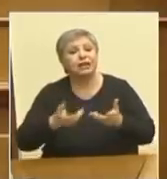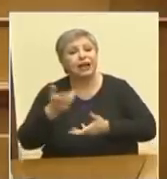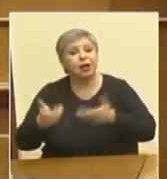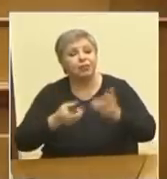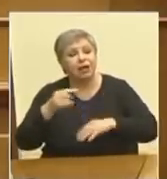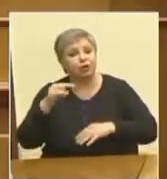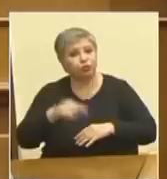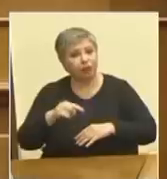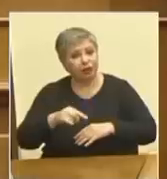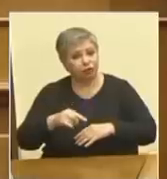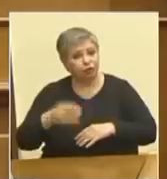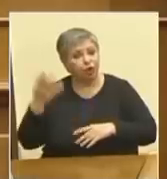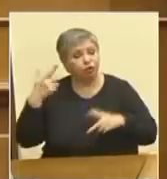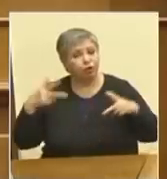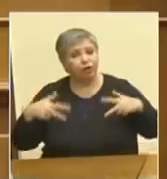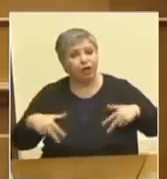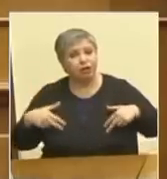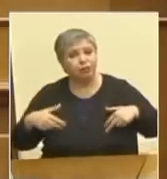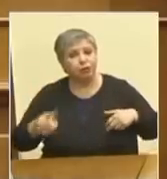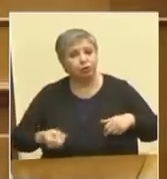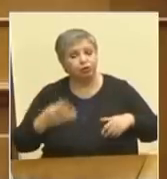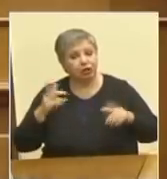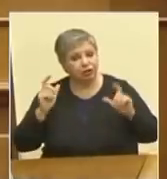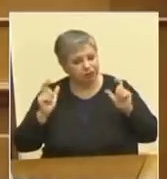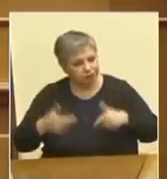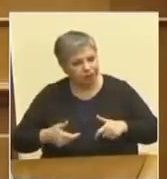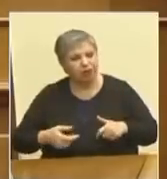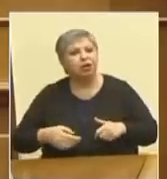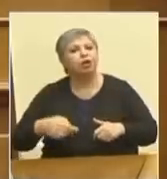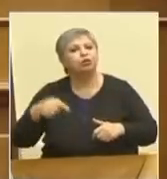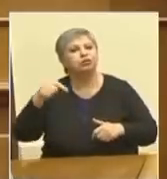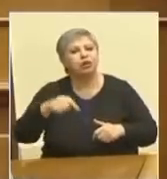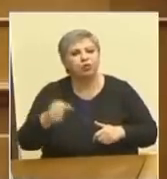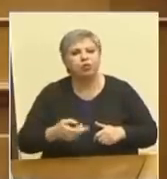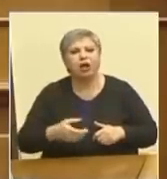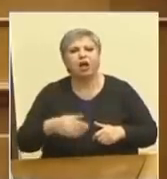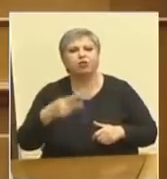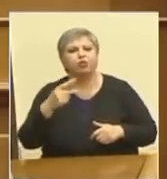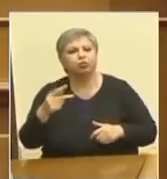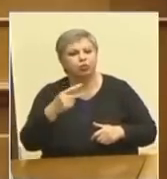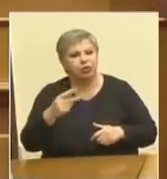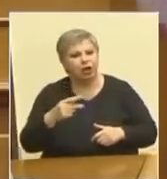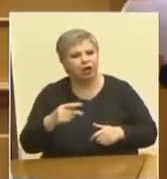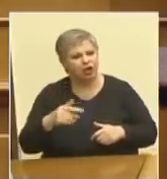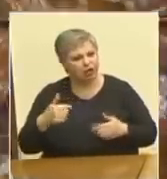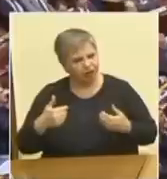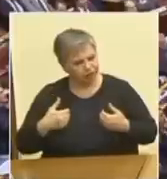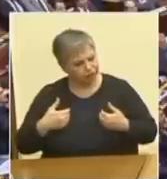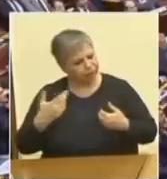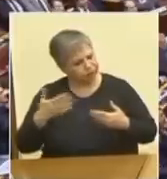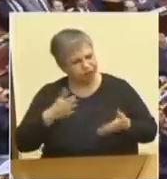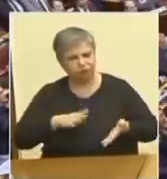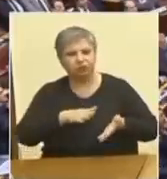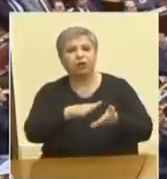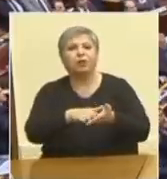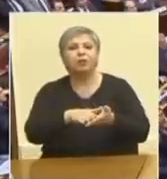Νέας Δημοκρατίας, αν δεν κάνω λάθος. Κόγια Τσαρουχά Μαρία, Κουντουρά Έλενα. Το καταθέτω